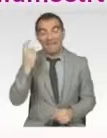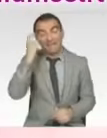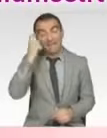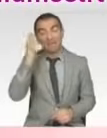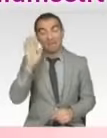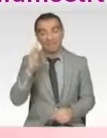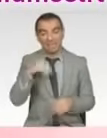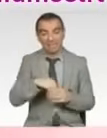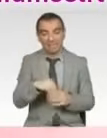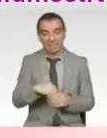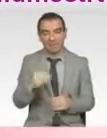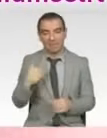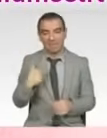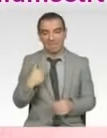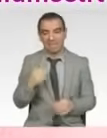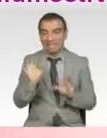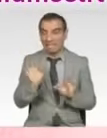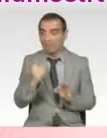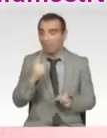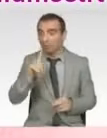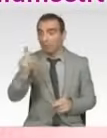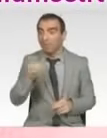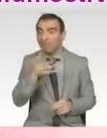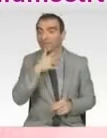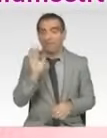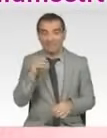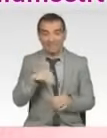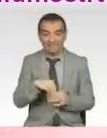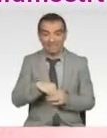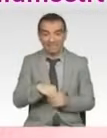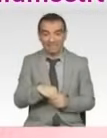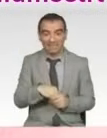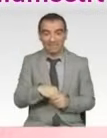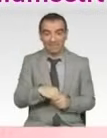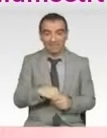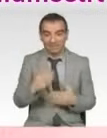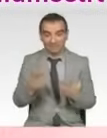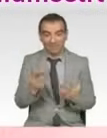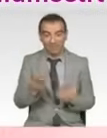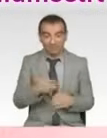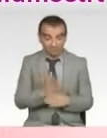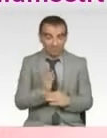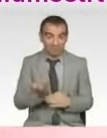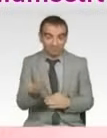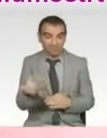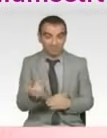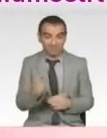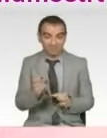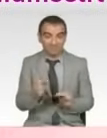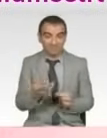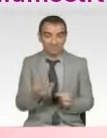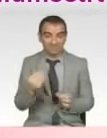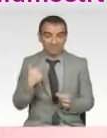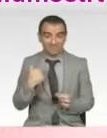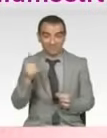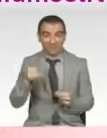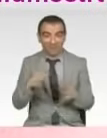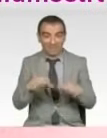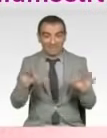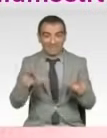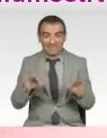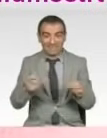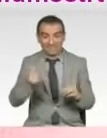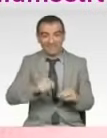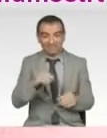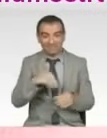için, bir de beni kime soracaklarını bilmedikleri için. Evet, kime soracak? Yani, aynen. Kongo'ya gidip sormak. Ben de buna hazırlık yapmak